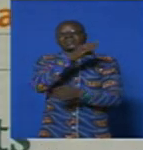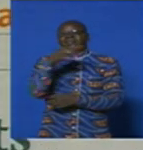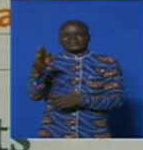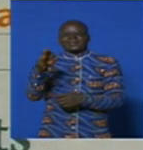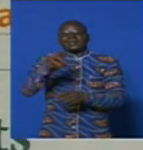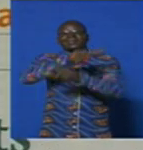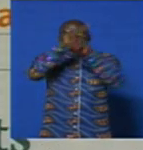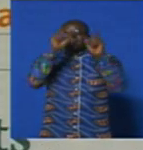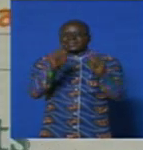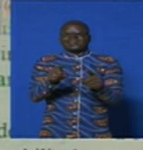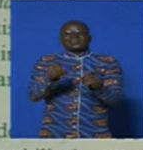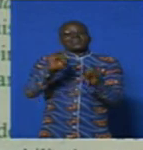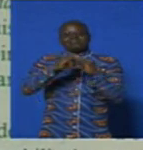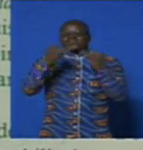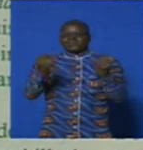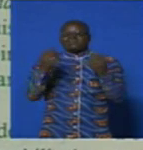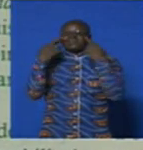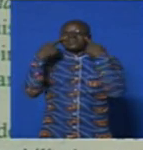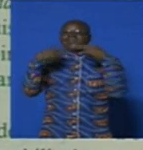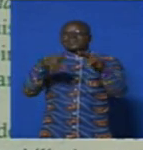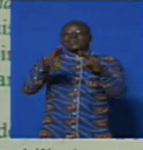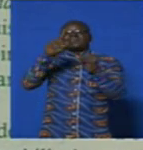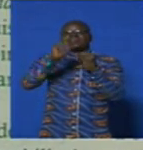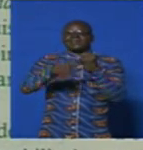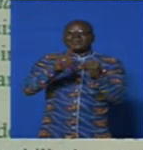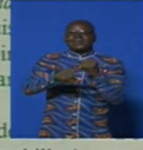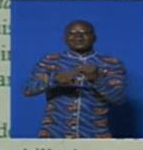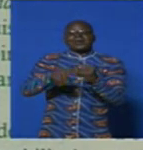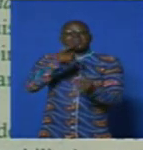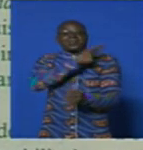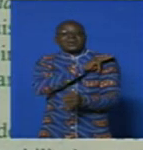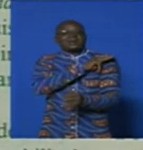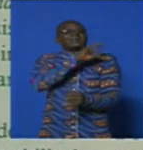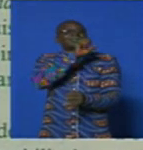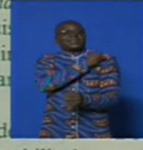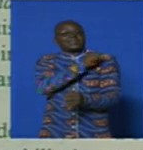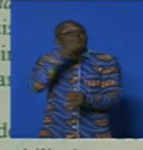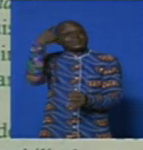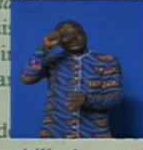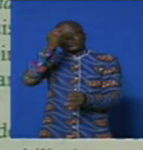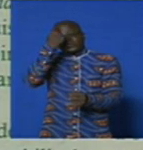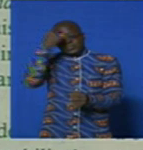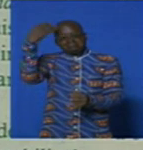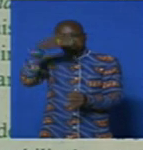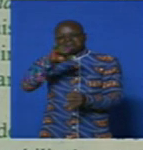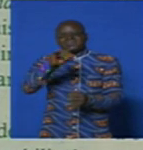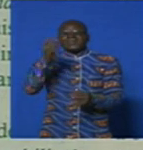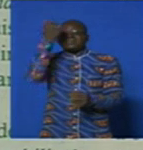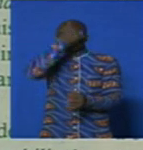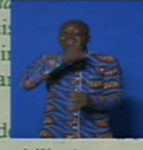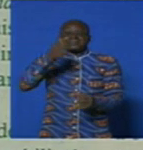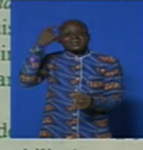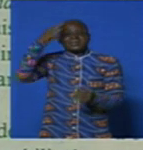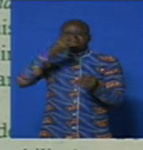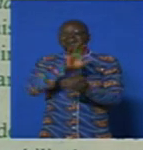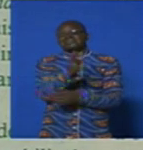aujourd'hui au Faso au regard de cet énième conclave Macron, chef d'État du G5 Sahel, preuve que les Africains semblent figés dans